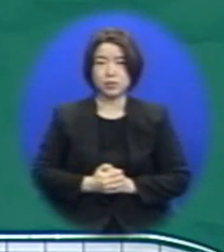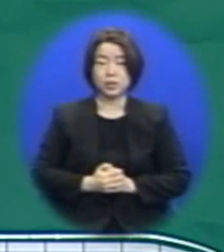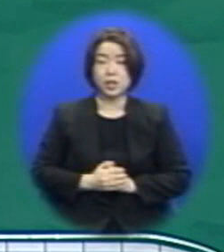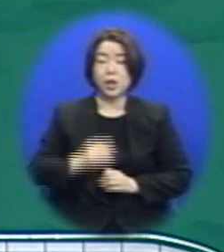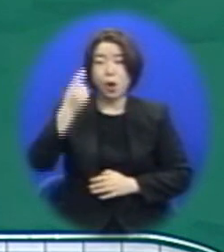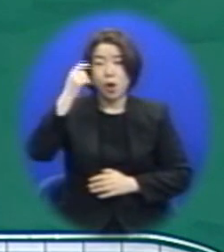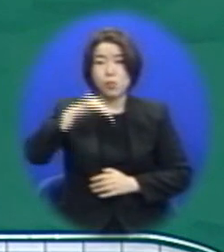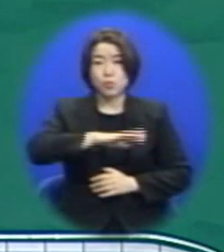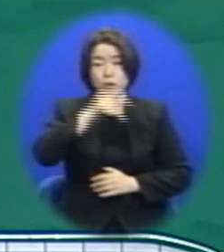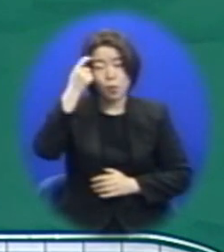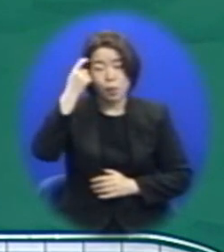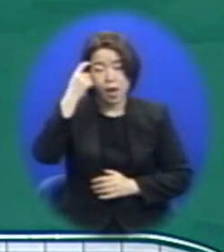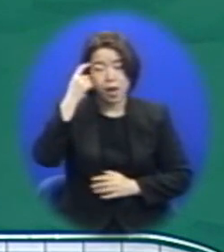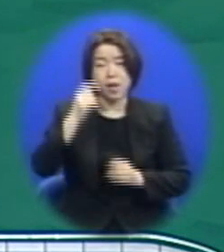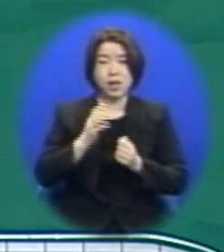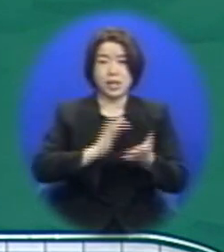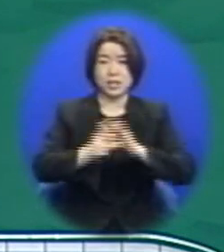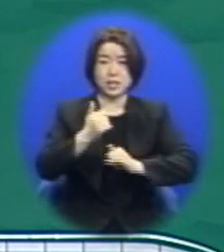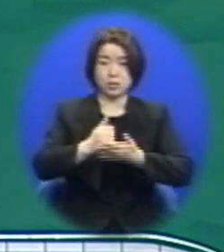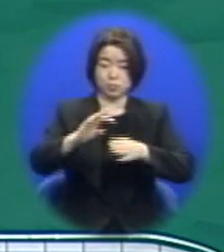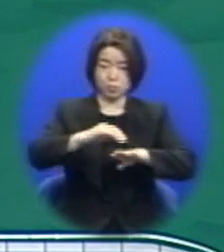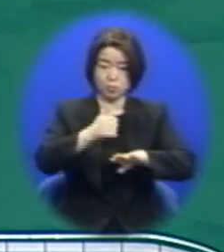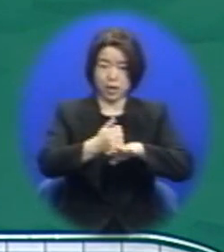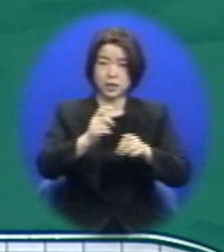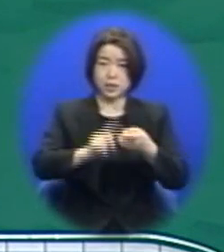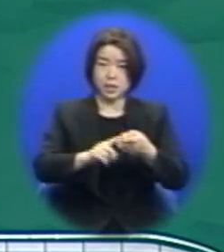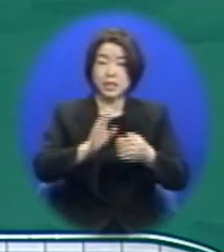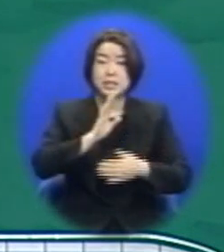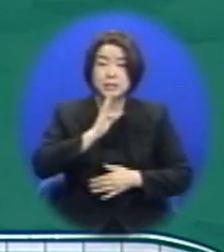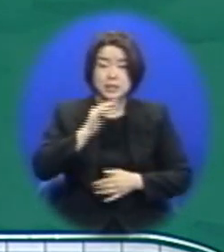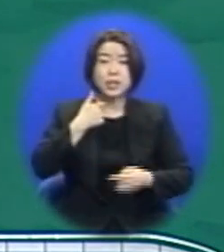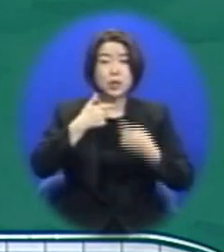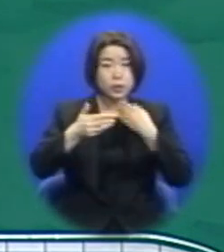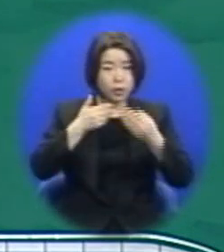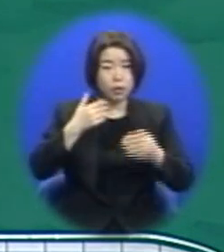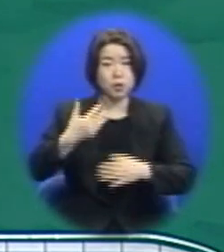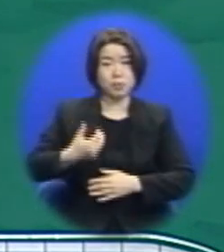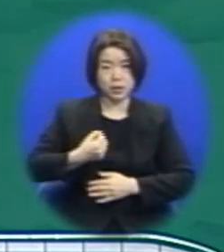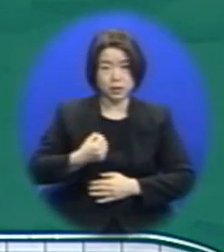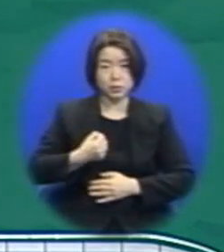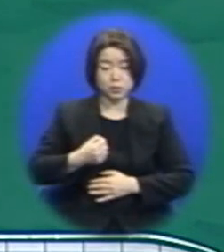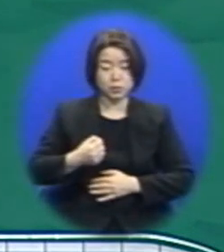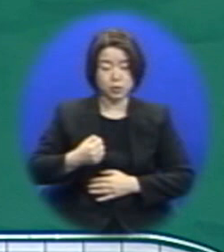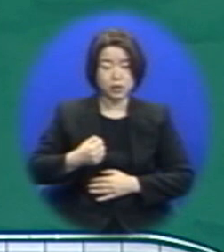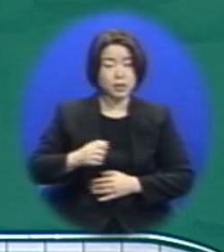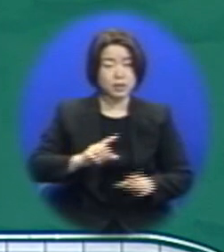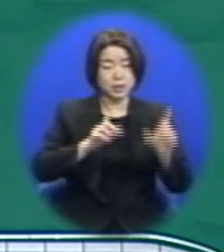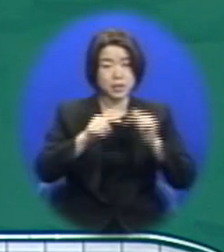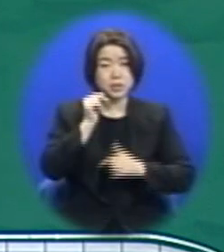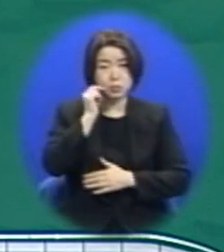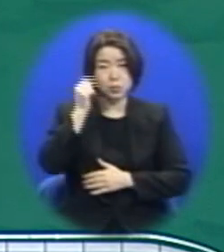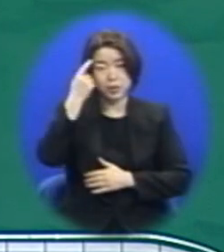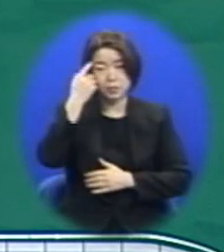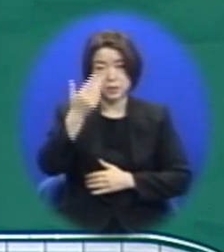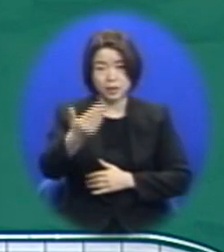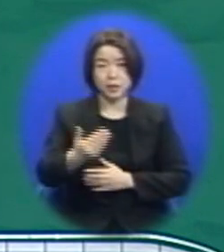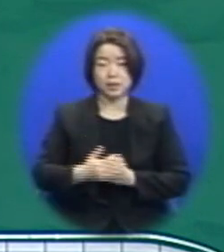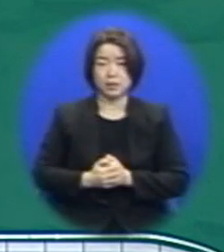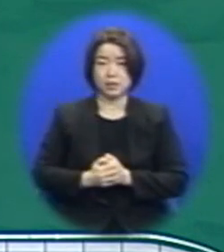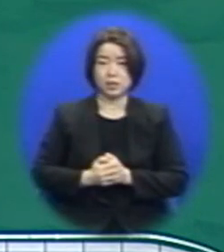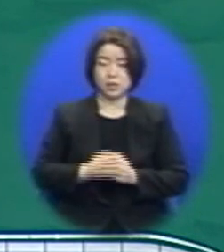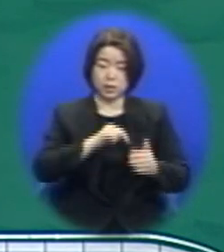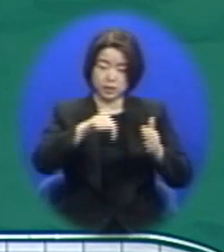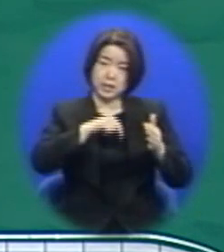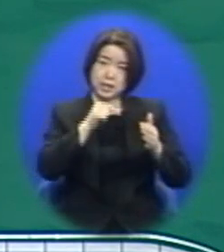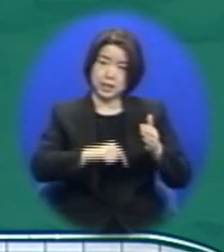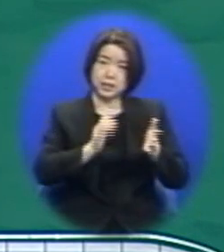우리가 왜 예수님이 왕이심을 실제로 경험하고 그렇게 누리고 살지 못할까요? 우리 안에